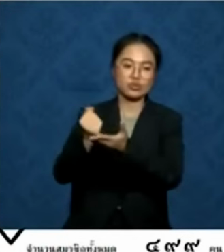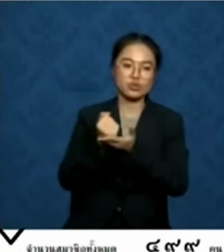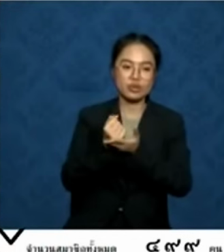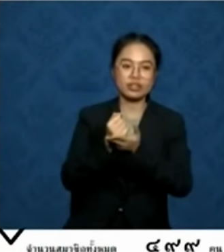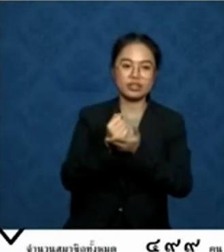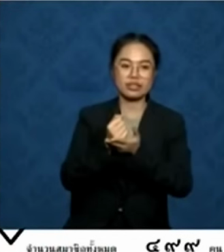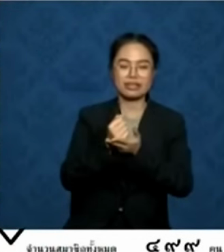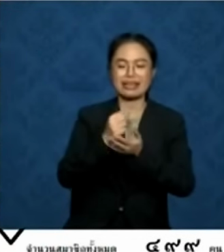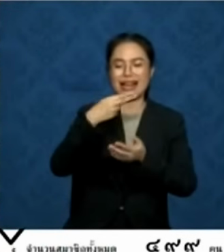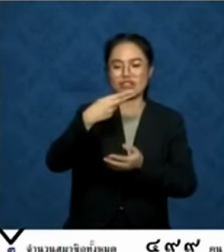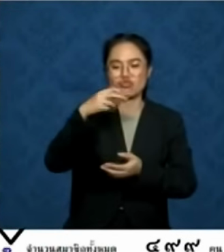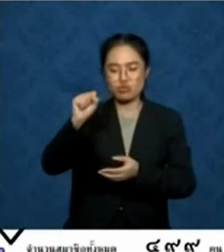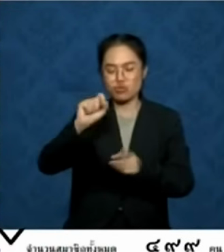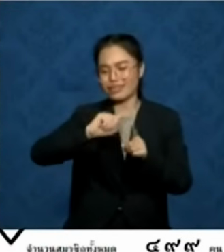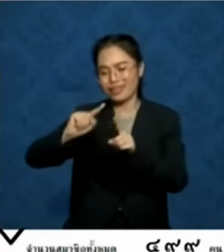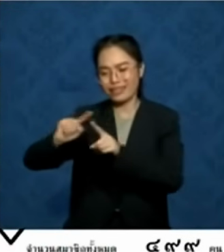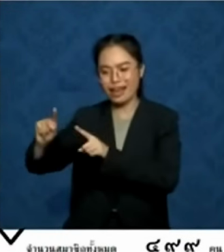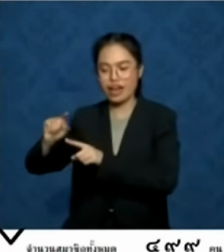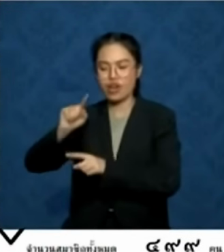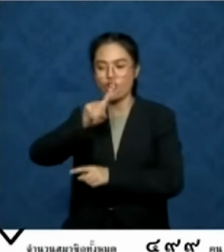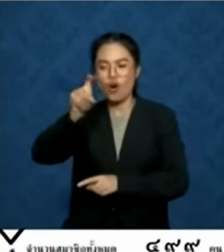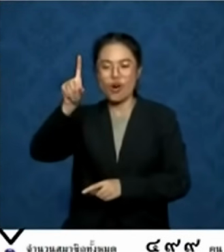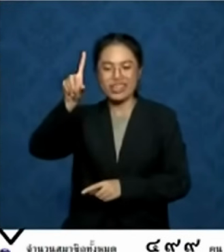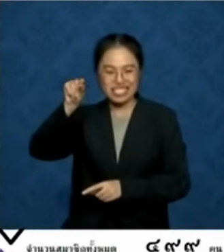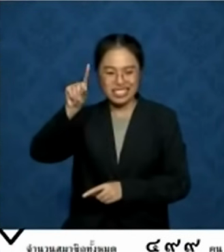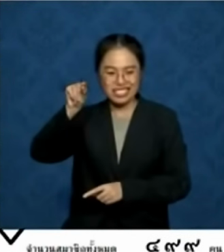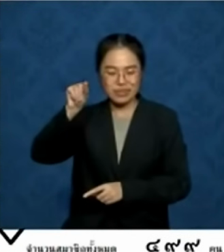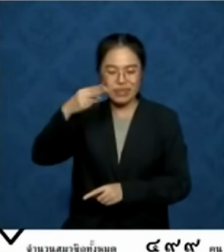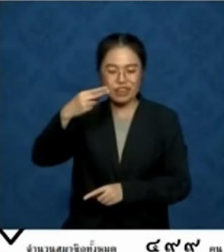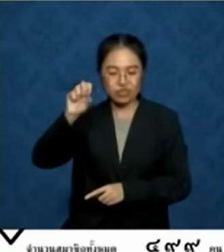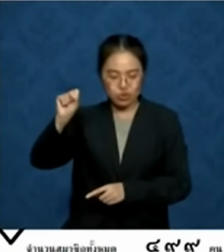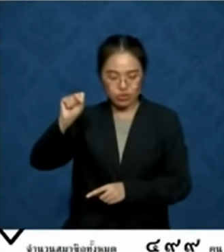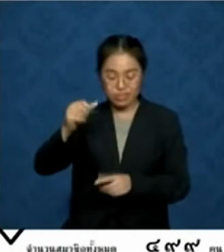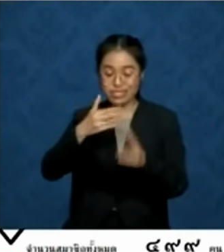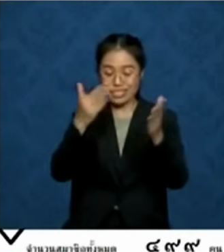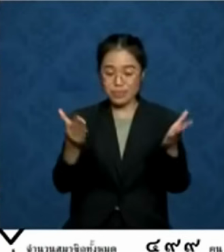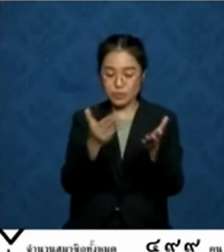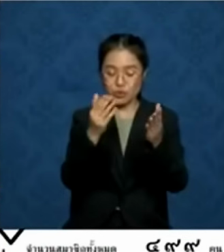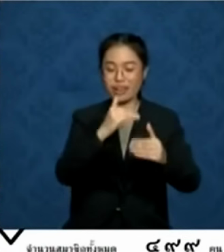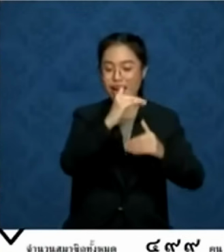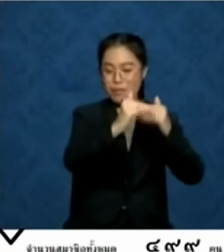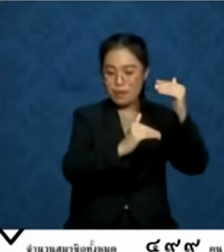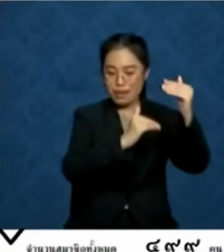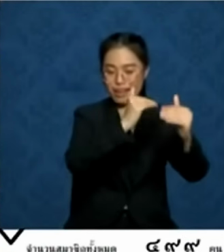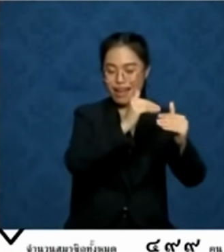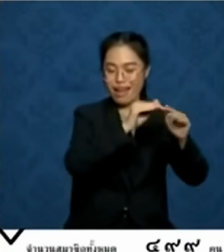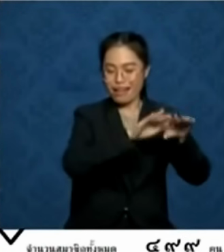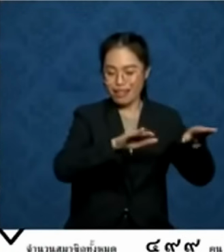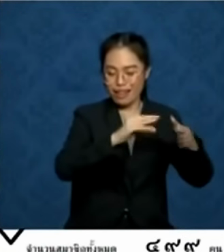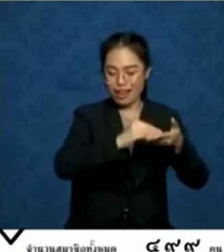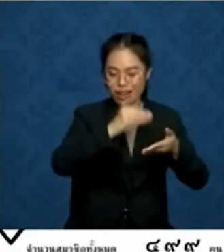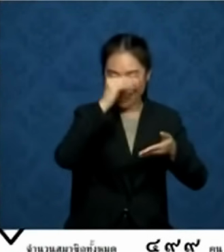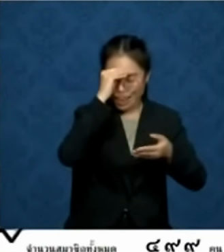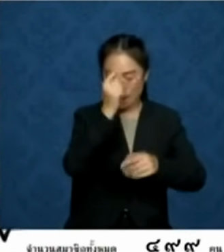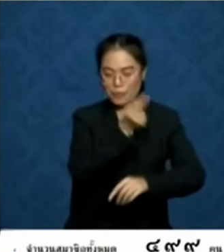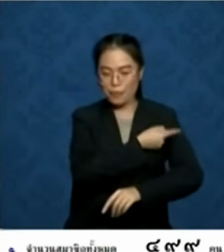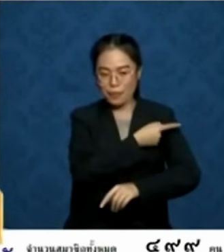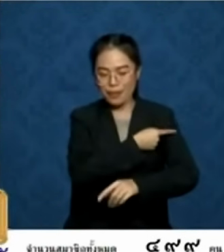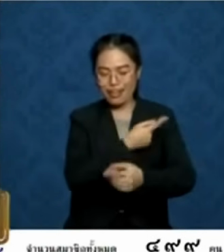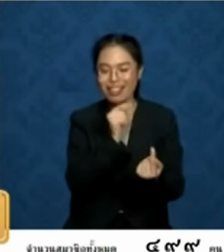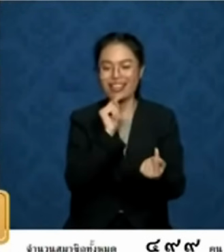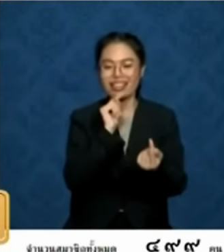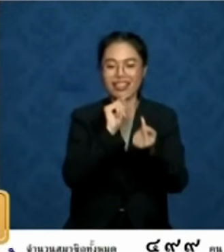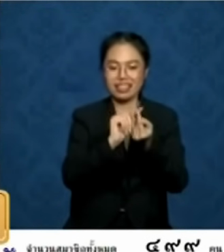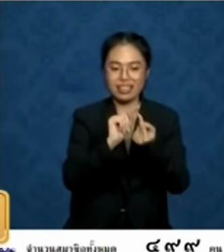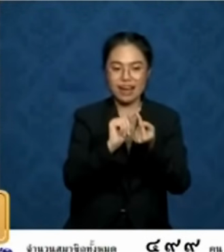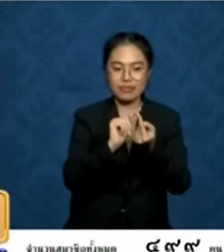หลักสูตรส่งเสริมโครงการพัฒนาบัณฑิตพันธุ์ใหม่ให้มีทักษะที่สามารถตอบโจทย์อุตสาหกรรมไม่น้อยกว่